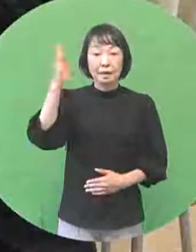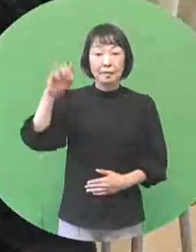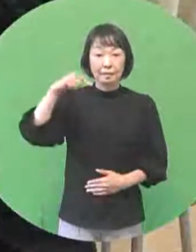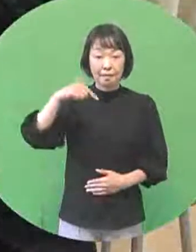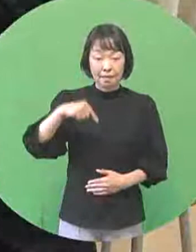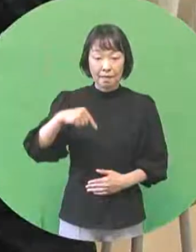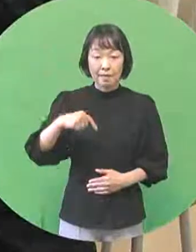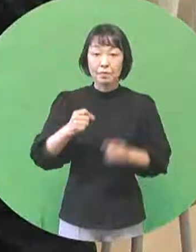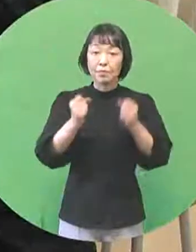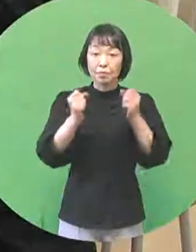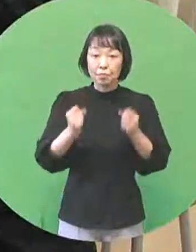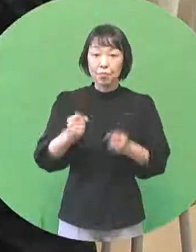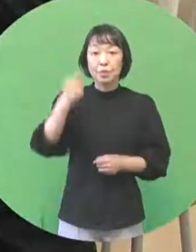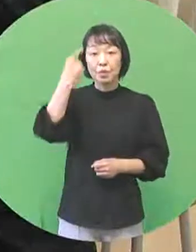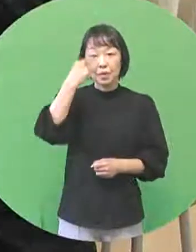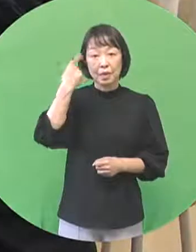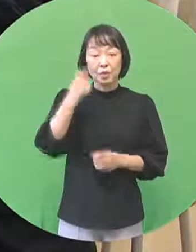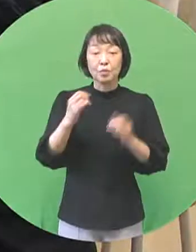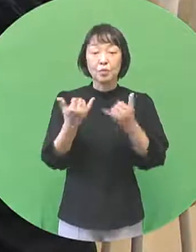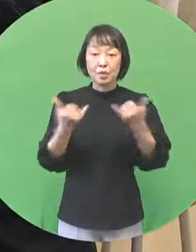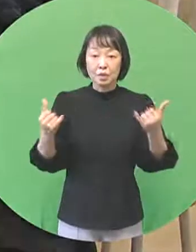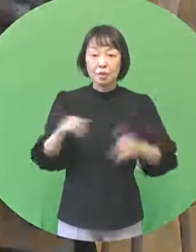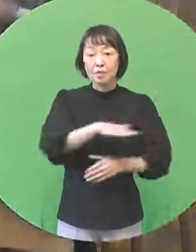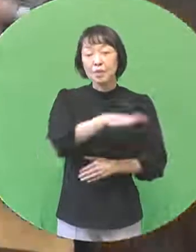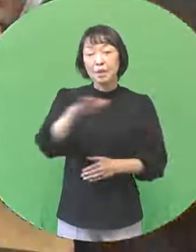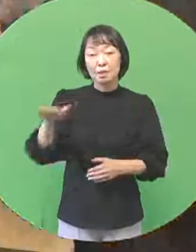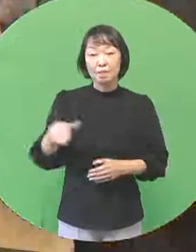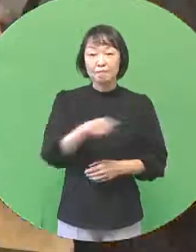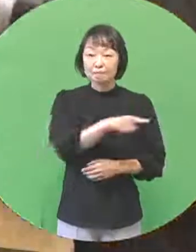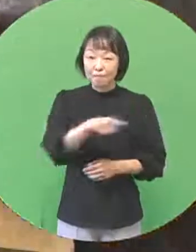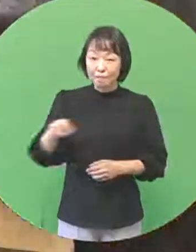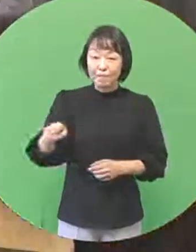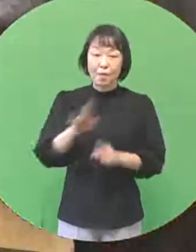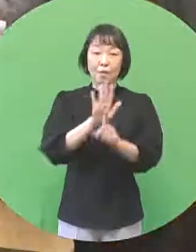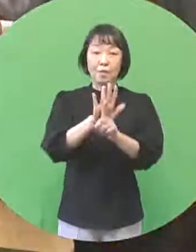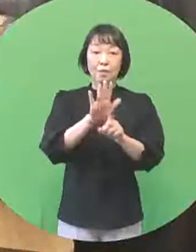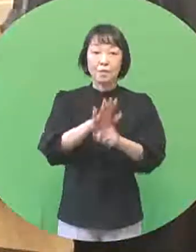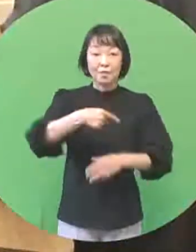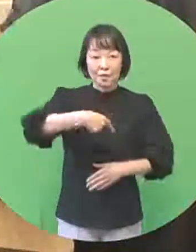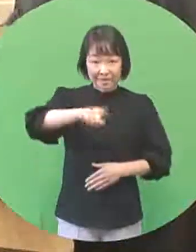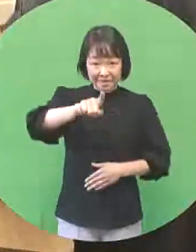岩手に住む外国人の皆さんの暮らしをサポートしていきましょう。